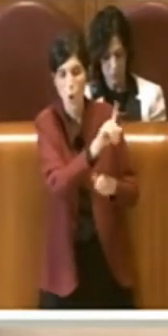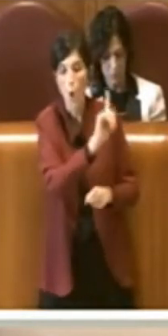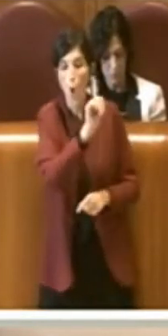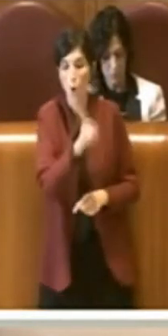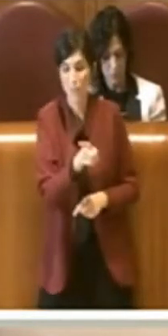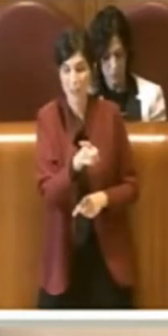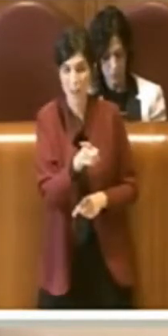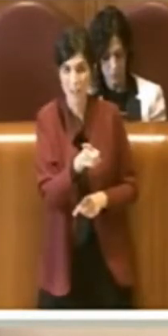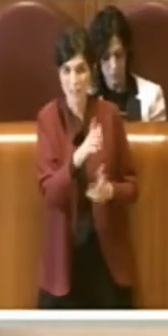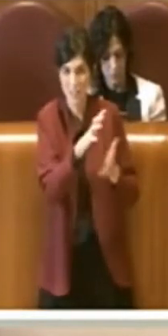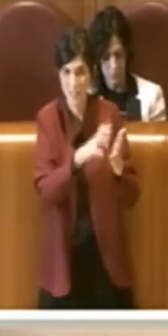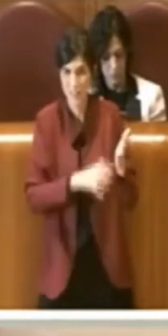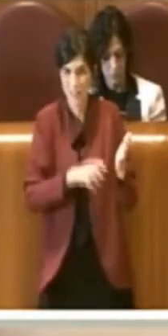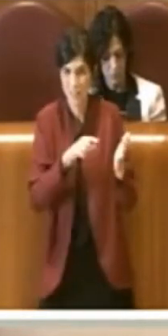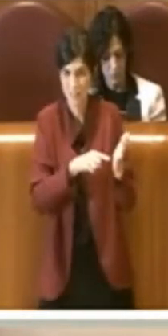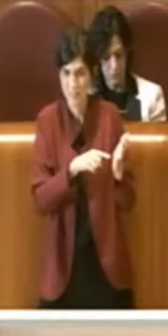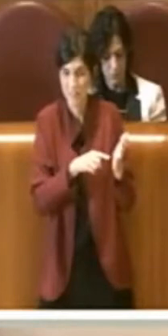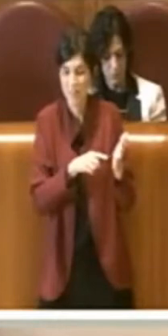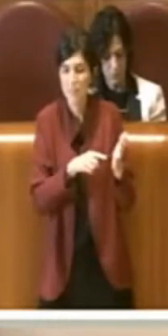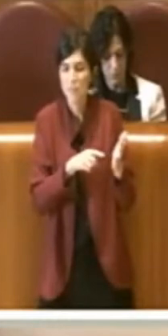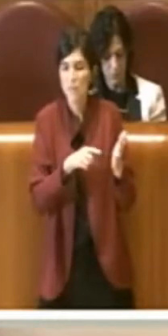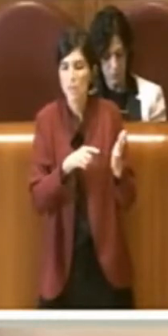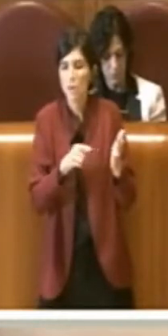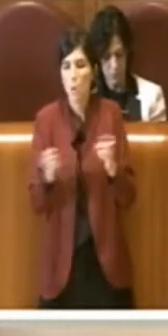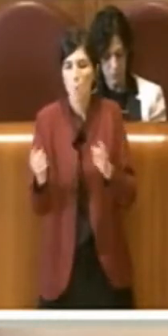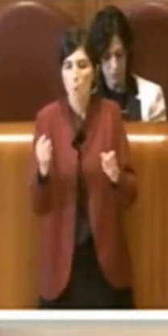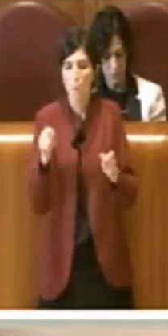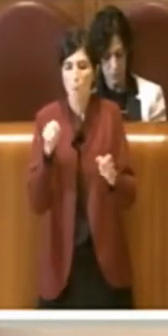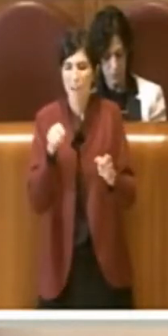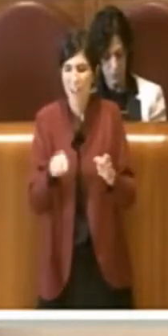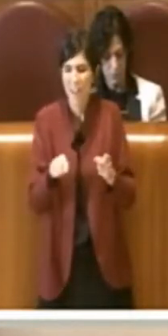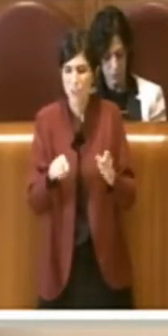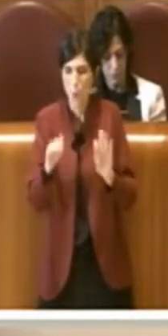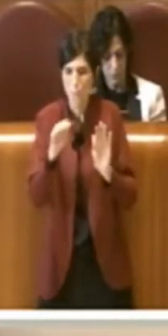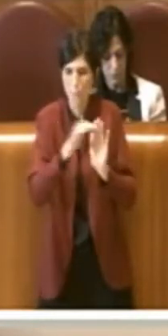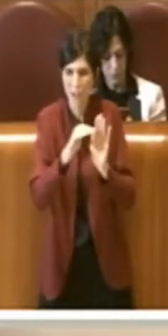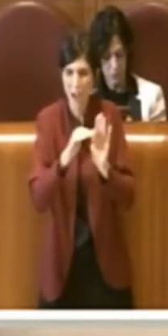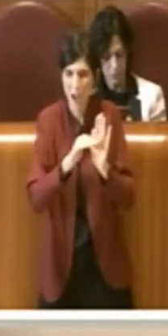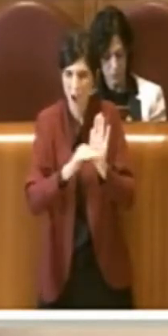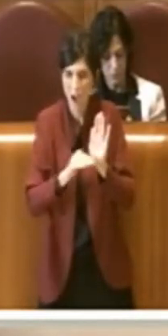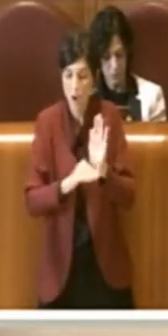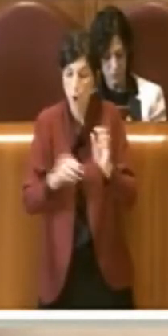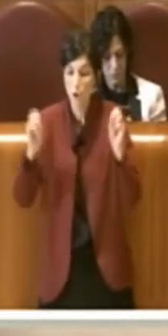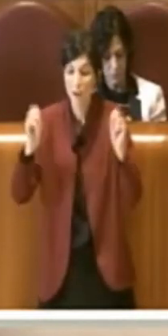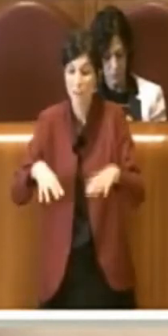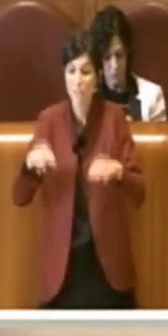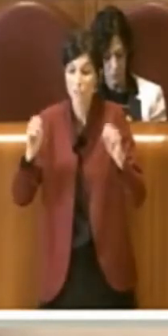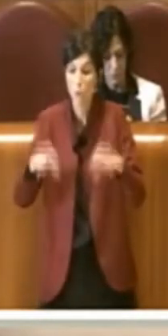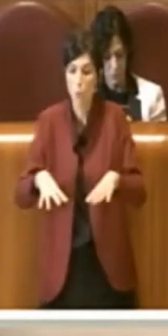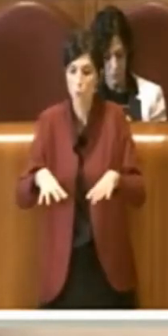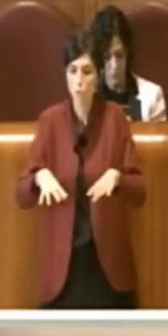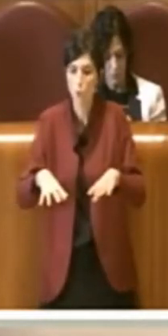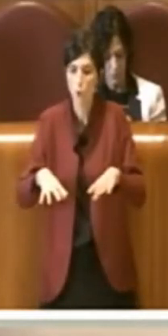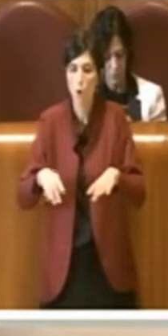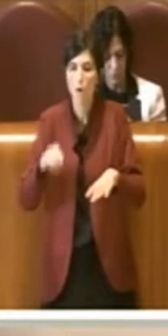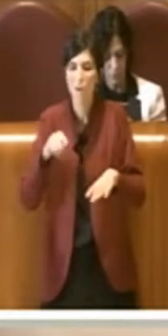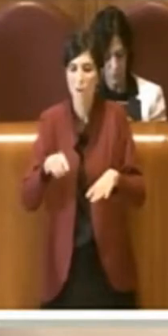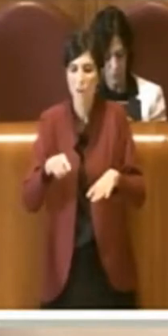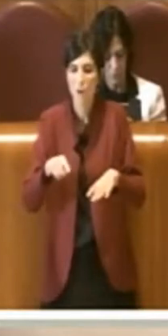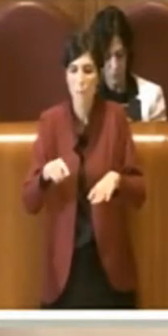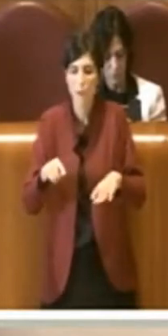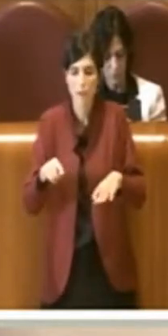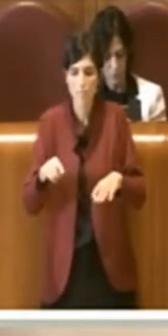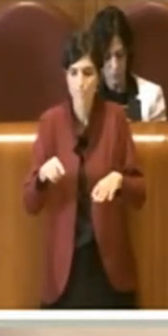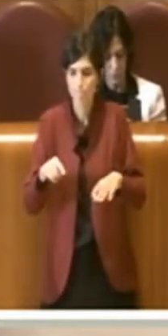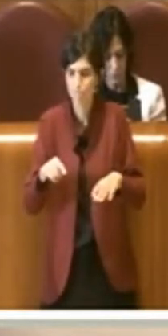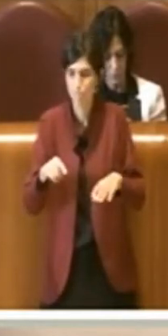ordinanza nel momento in cui ha un piano rifiuti di fatto non più operativo dal